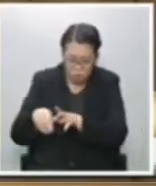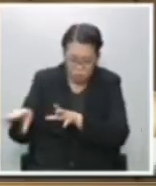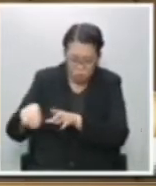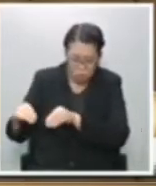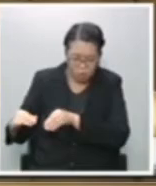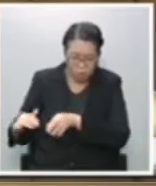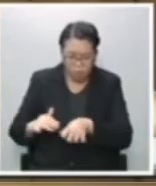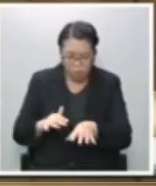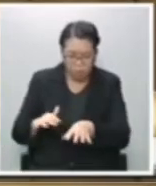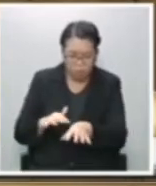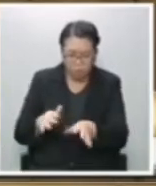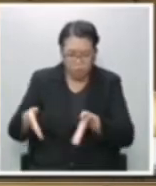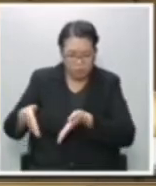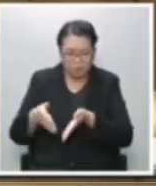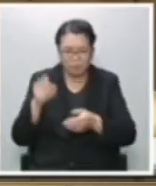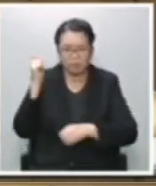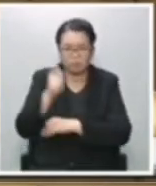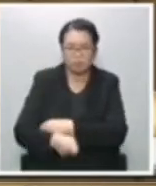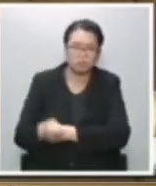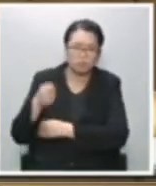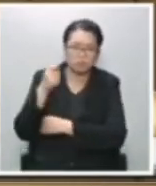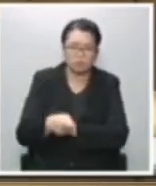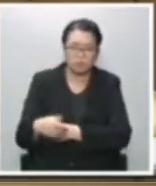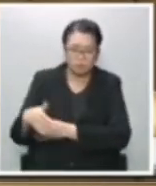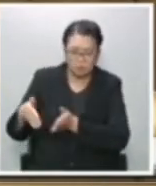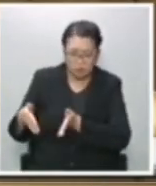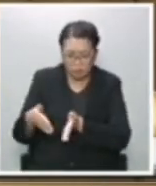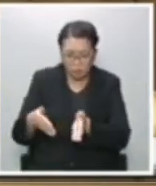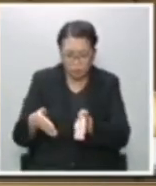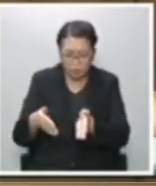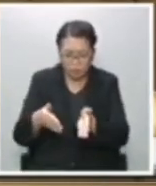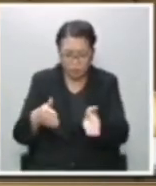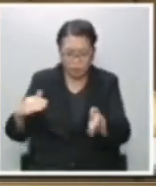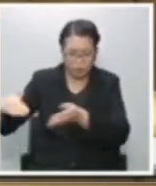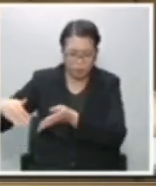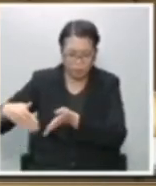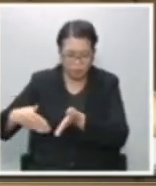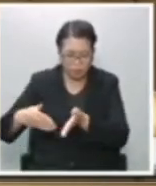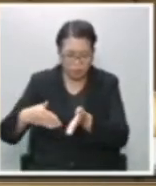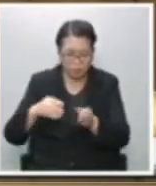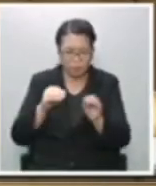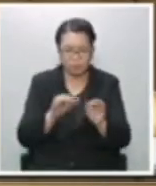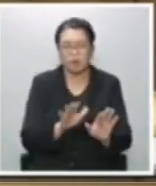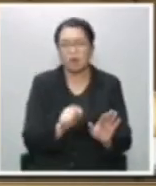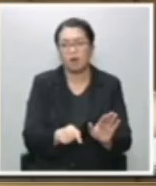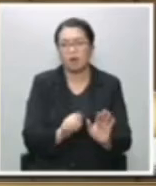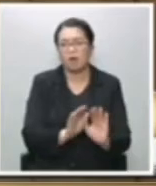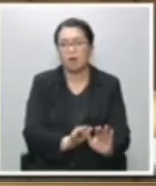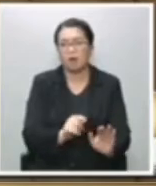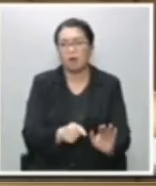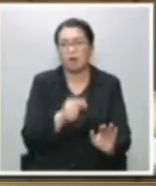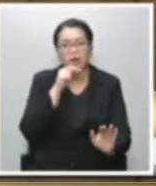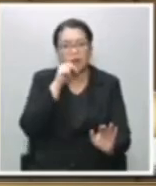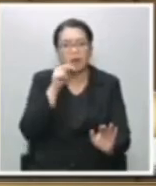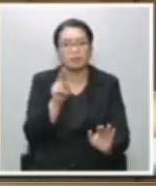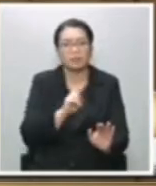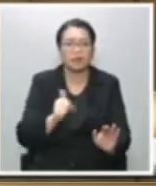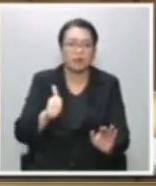มีน้ำอุปโภคบริโภคนะครับนั่นคือเรื่องของการเตรียมการในเรื่องน้ำอุปโภคบริโภค